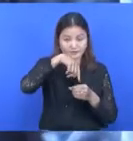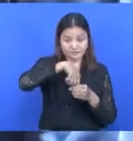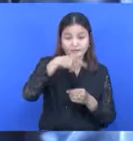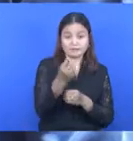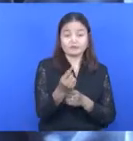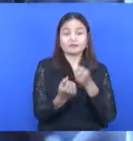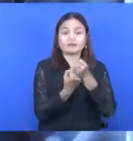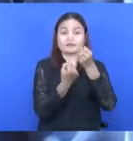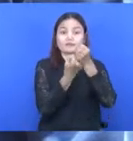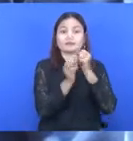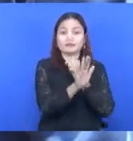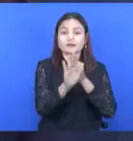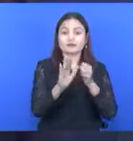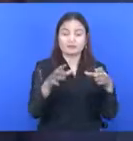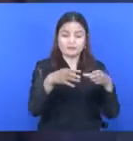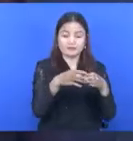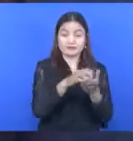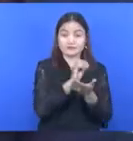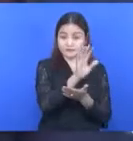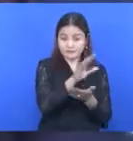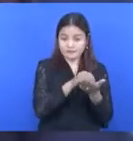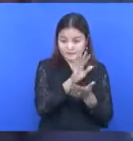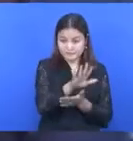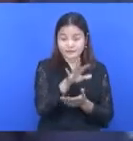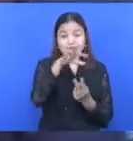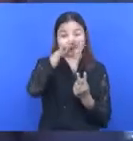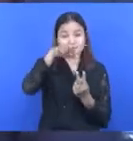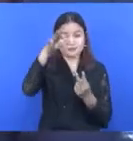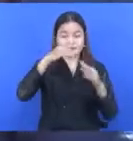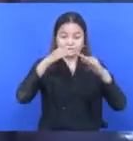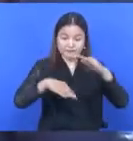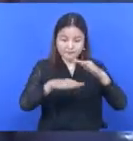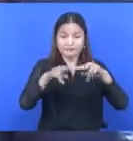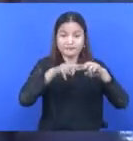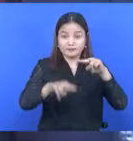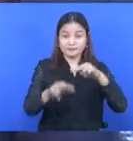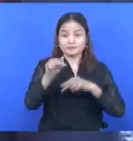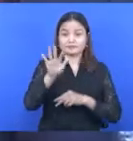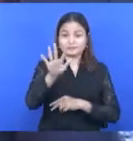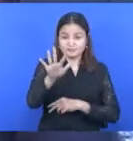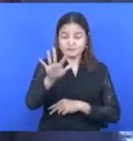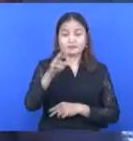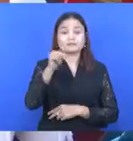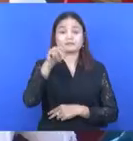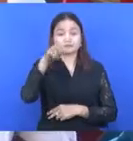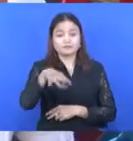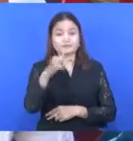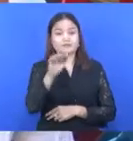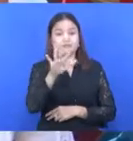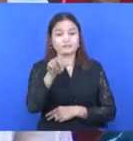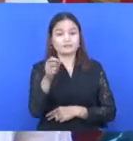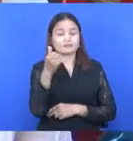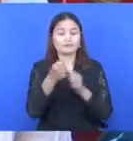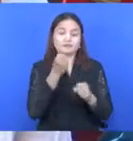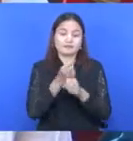ប្រជាជនកម្ពុជាក្នុងការបោះឆ្នោតជ្រើសរើសក្រុមប្រឹក្សាឃុំសង្កាត់អាណត្តិទី5កាលពីថ្ងៃទី5ខែមិថុនាឆ្នាំ2022កន្ល